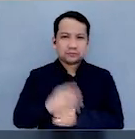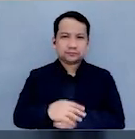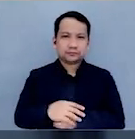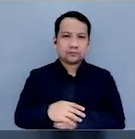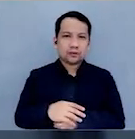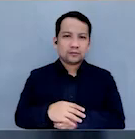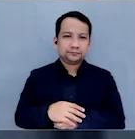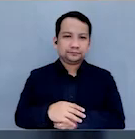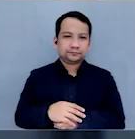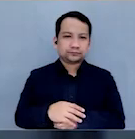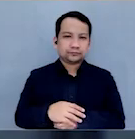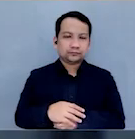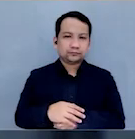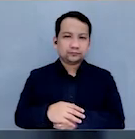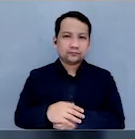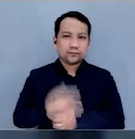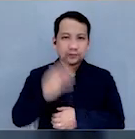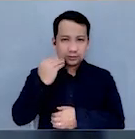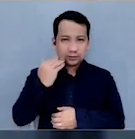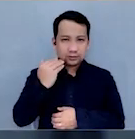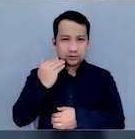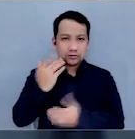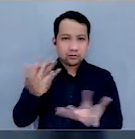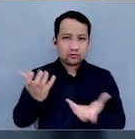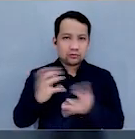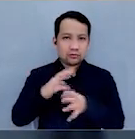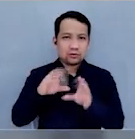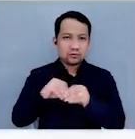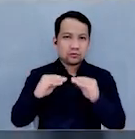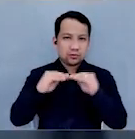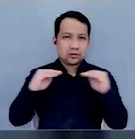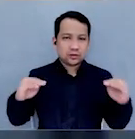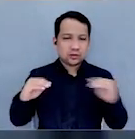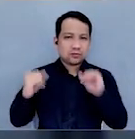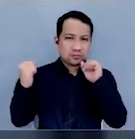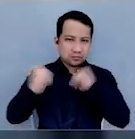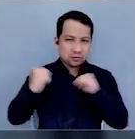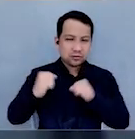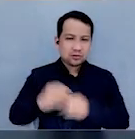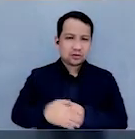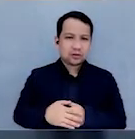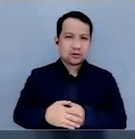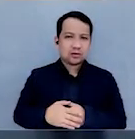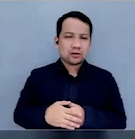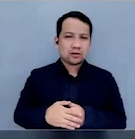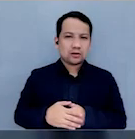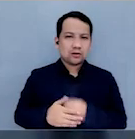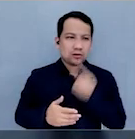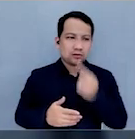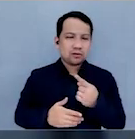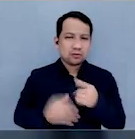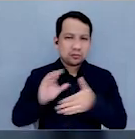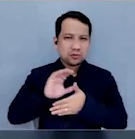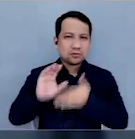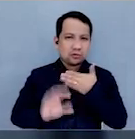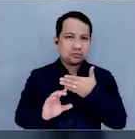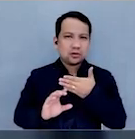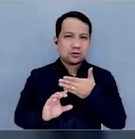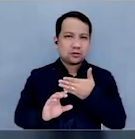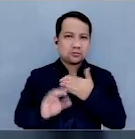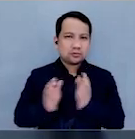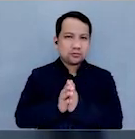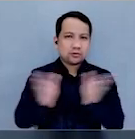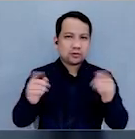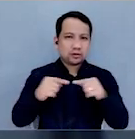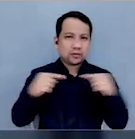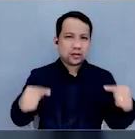treatment sapagkat we just wanted equality. And I agree with them, it has to be holistic, it has to be anti-discrimination,